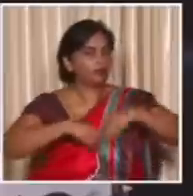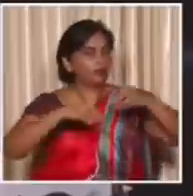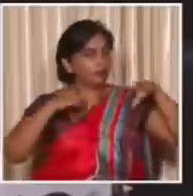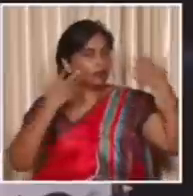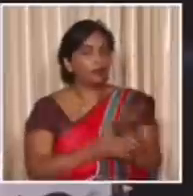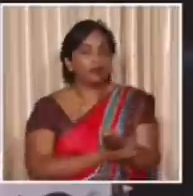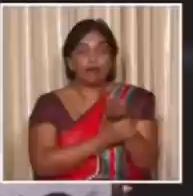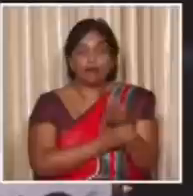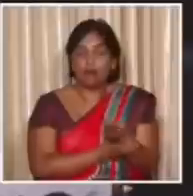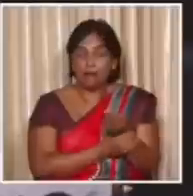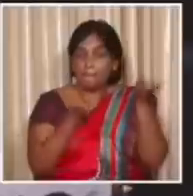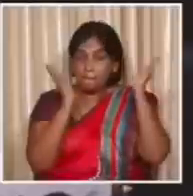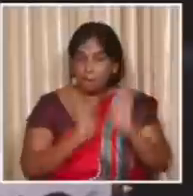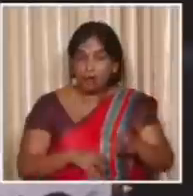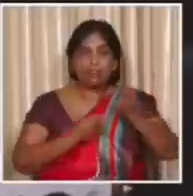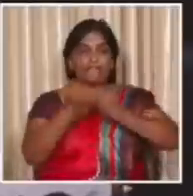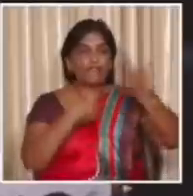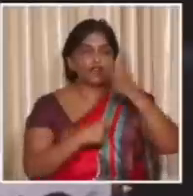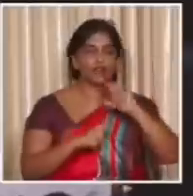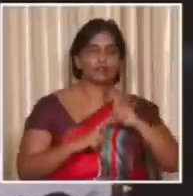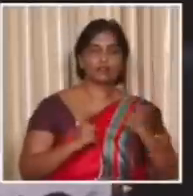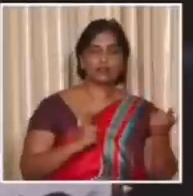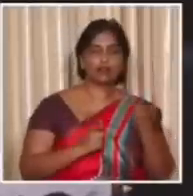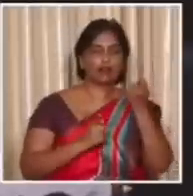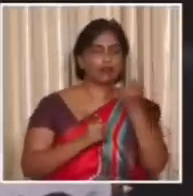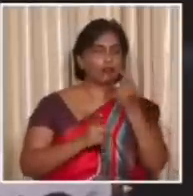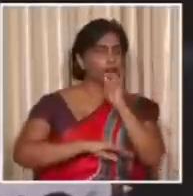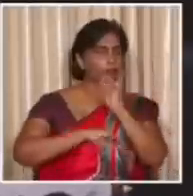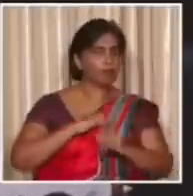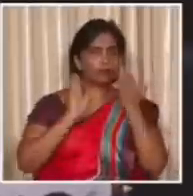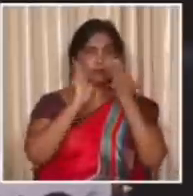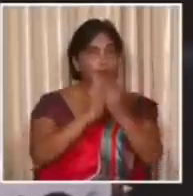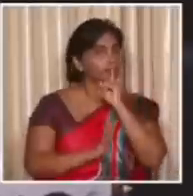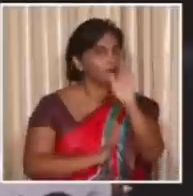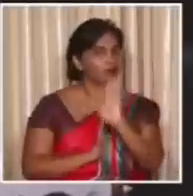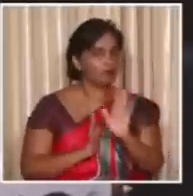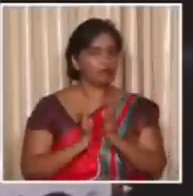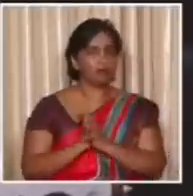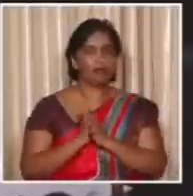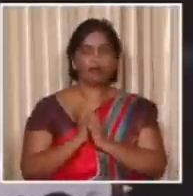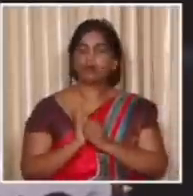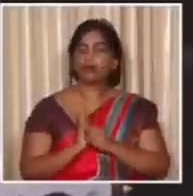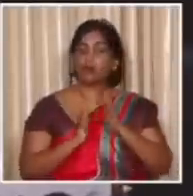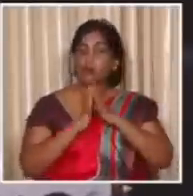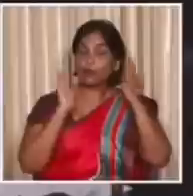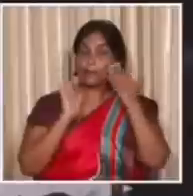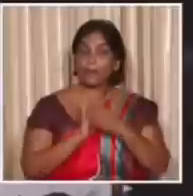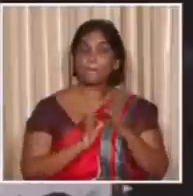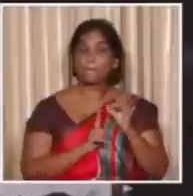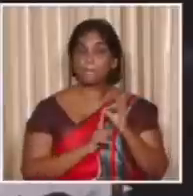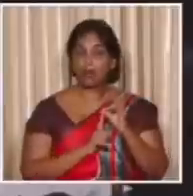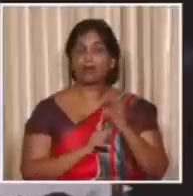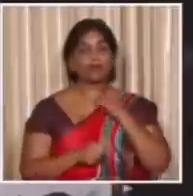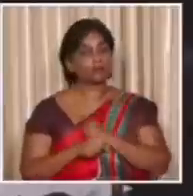නැති වෙලා හිඟනකම වටනට පස්සේ විකුණලා ජීවත් වෙනවා ඒක ආර්ථික උපාය මාර්ගයට උවා දක්වන්න එපා බොහෝ අය මෙතන උවා දක්වන්න හදනවා මේ පෞද්ගලික